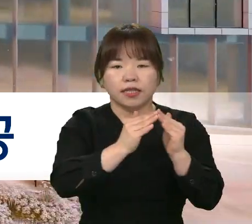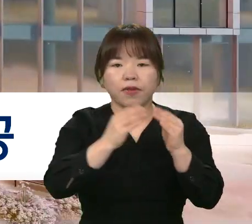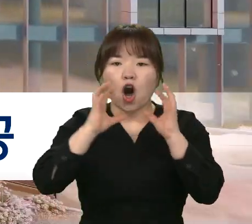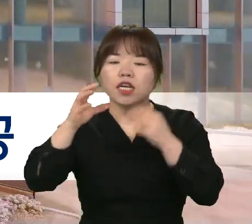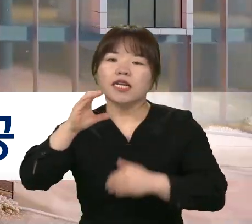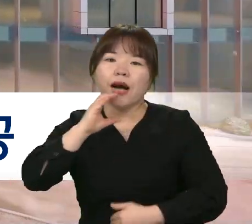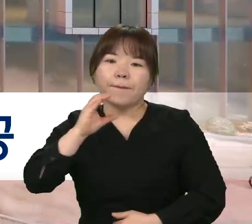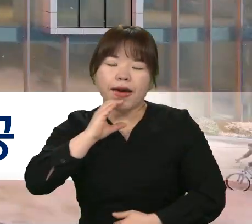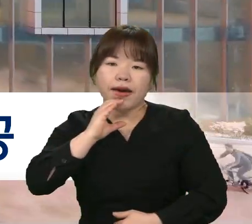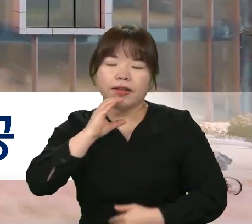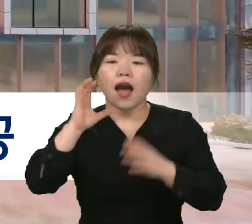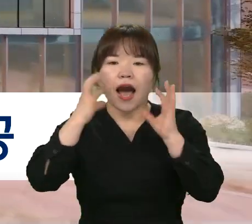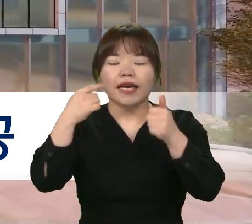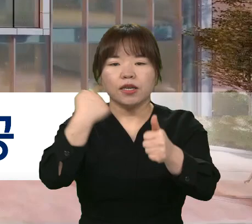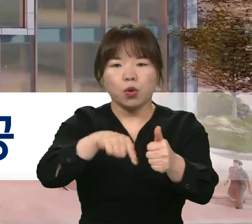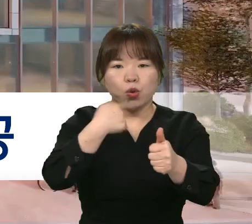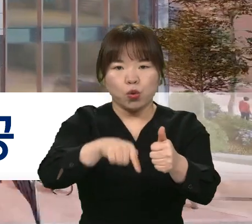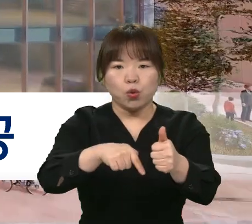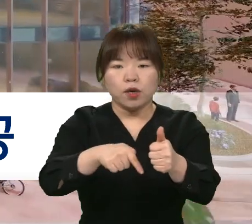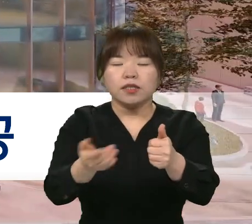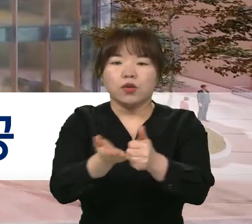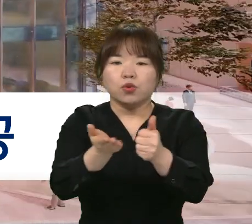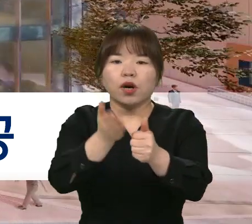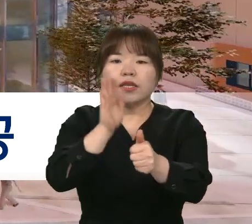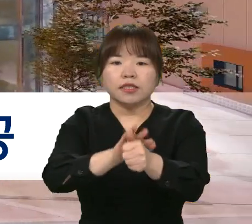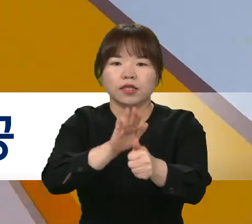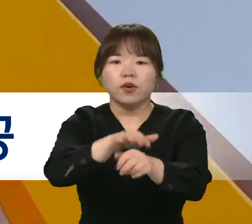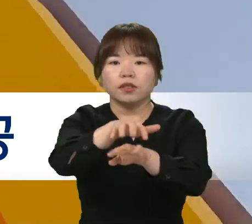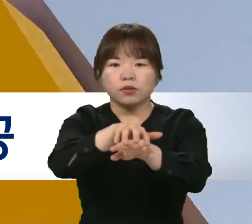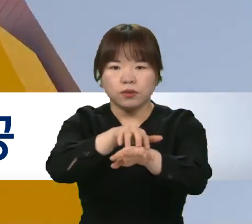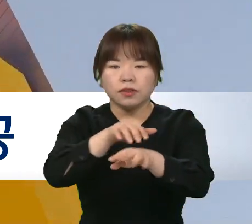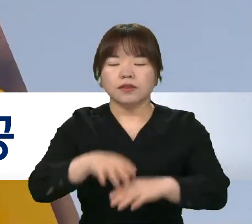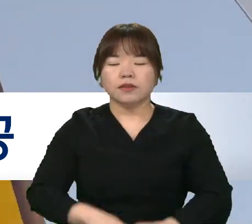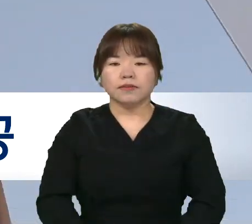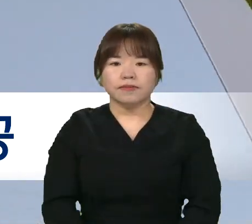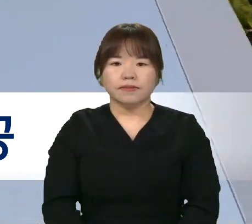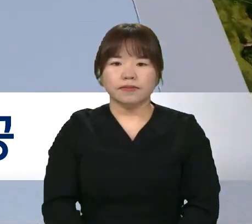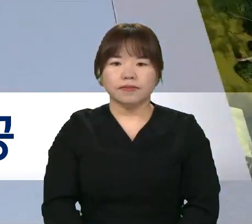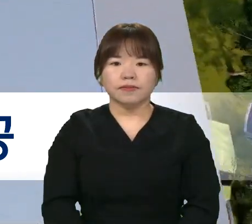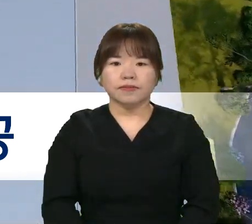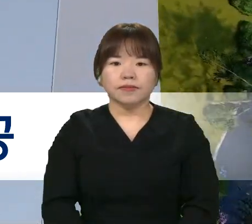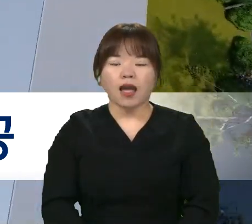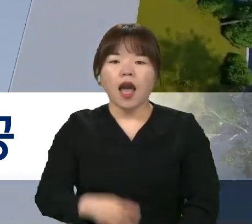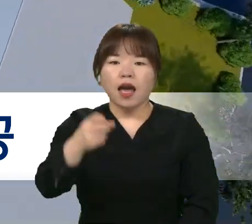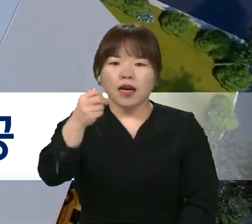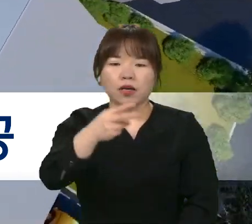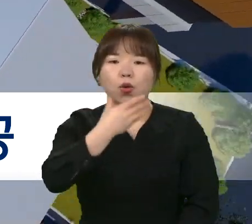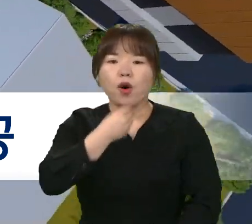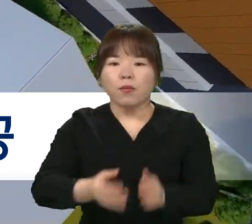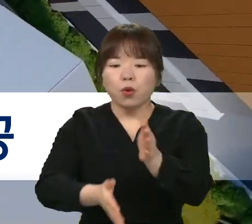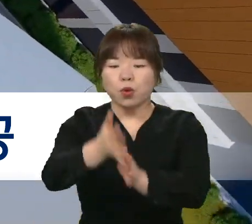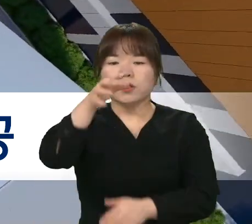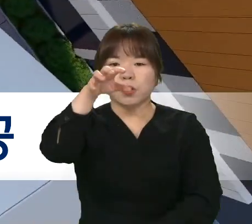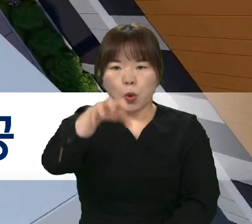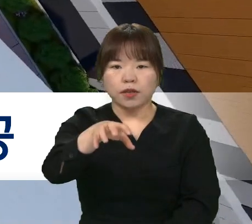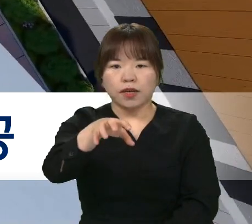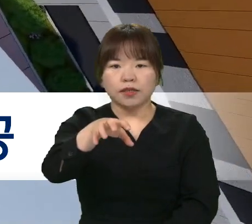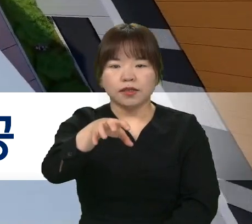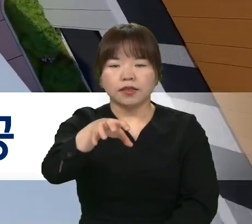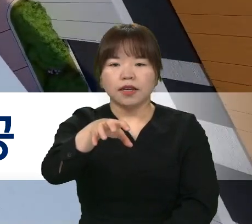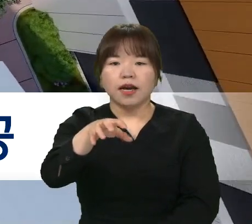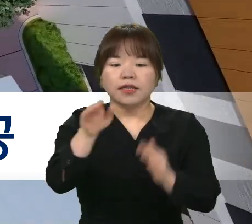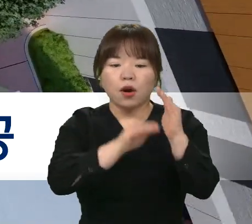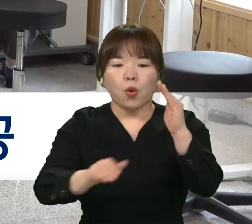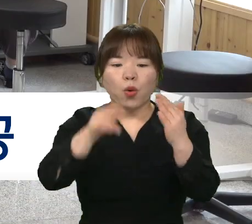키즈 카페 등 영유아 교육 및 육아지원 시설로 조성됩니다 아울러 행복도시 어울림 플랫폼에는